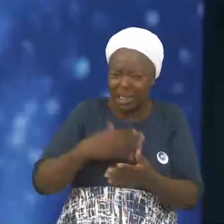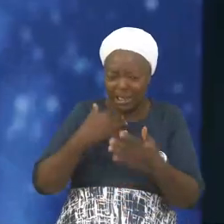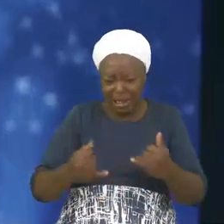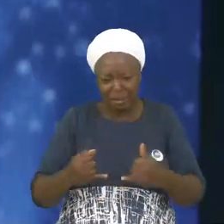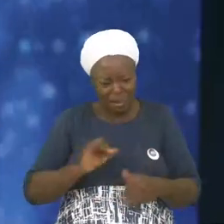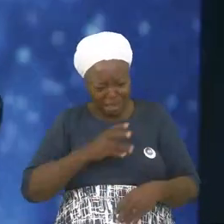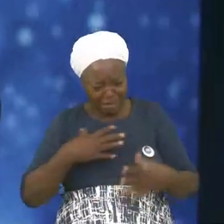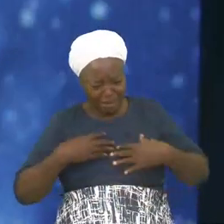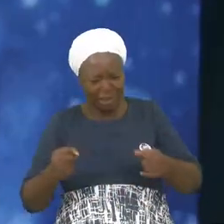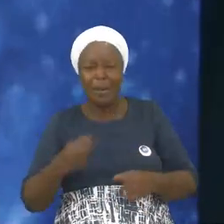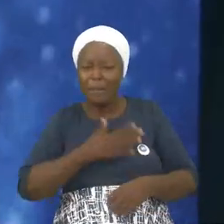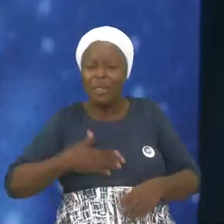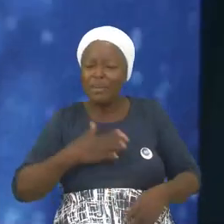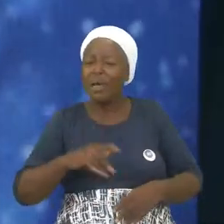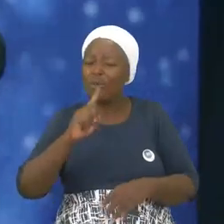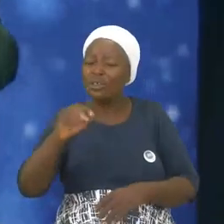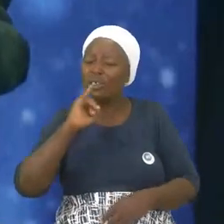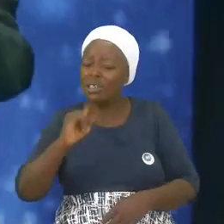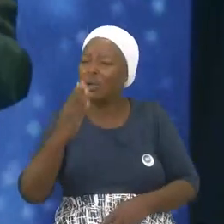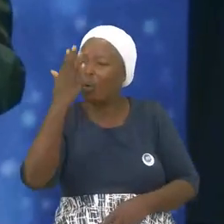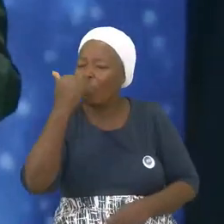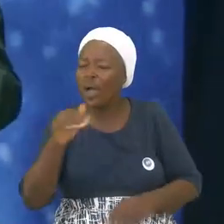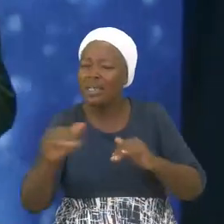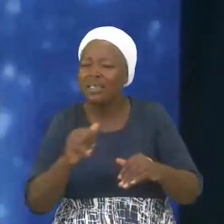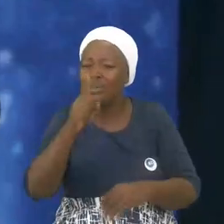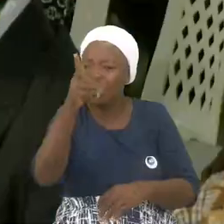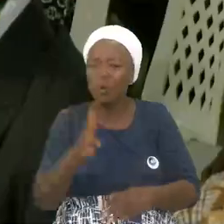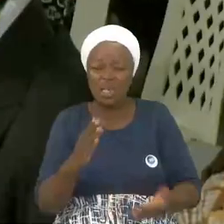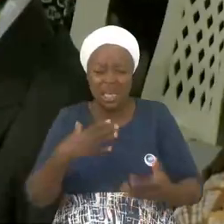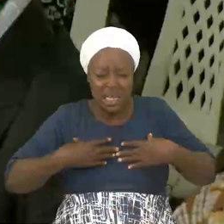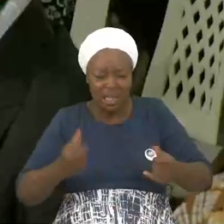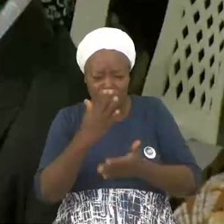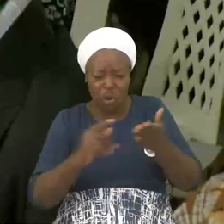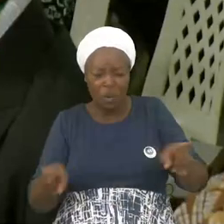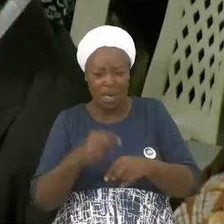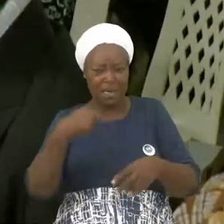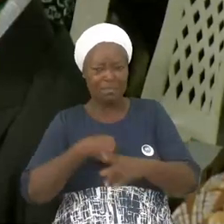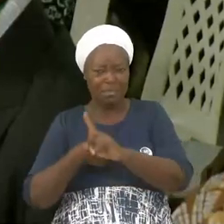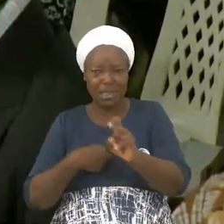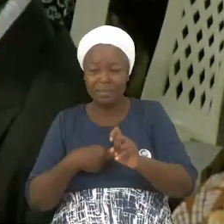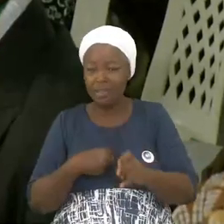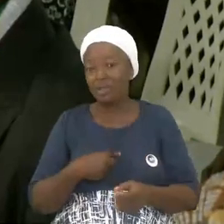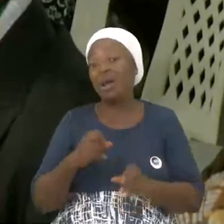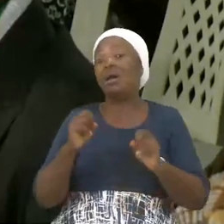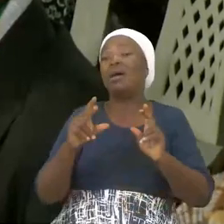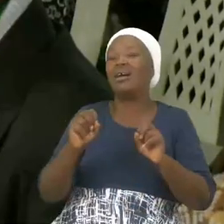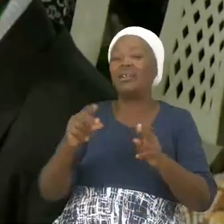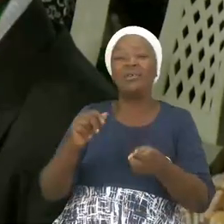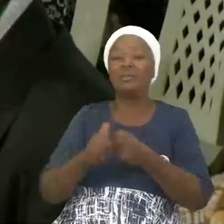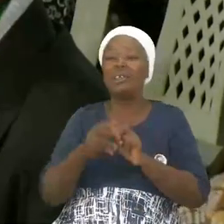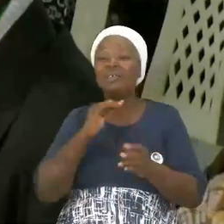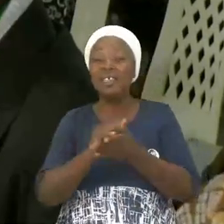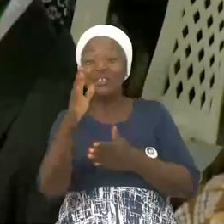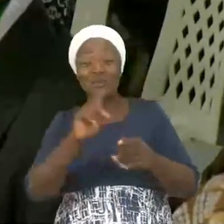me suis levé, maintenant je suis guéri. Maintenant je suis forte. Elle dit, ma question est, pourquoi Dieu guérit quelqu'une comme